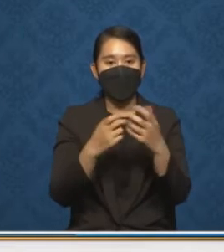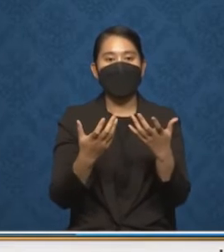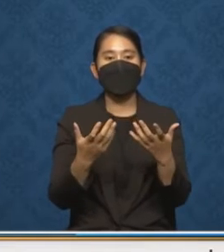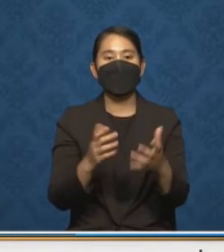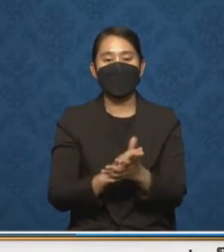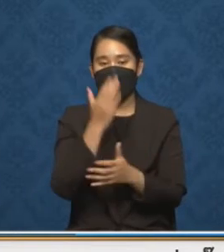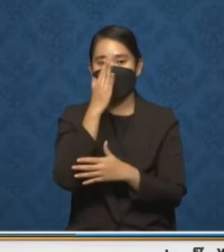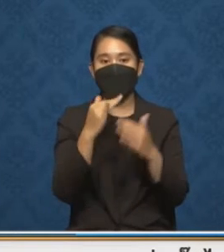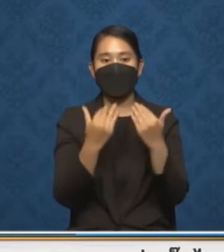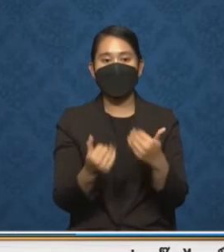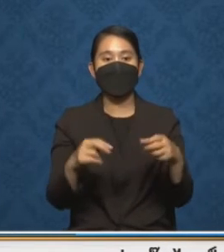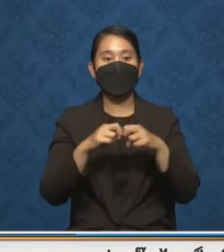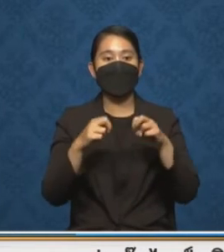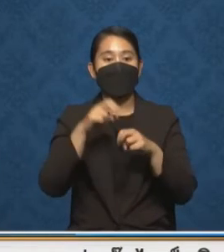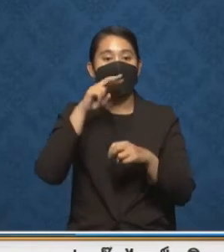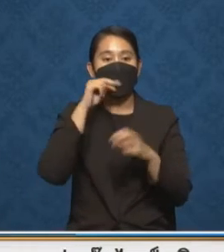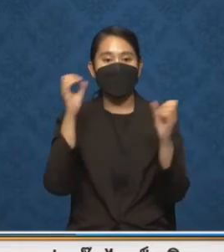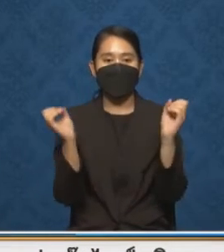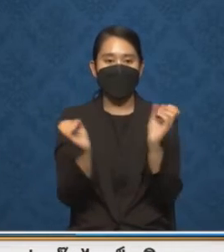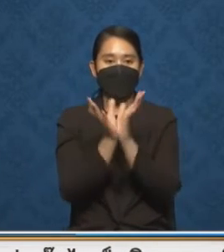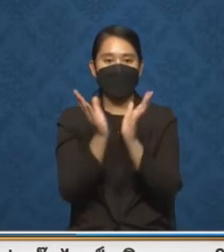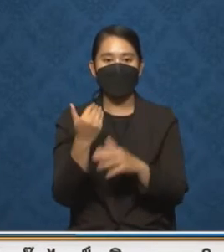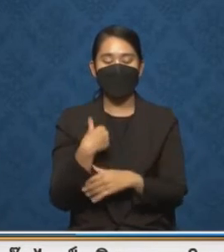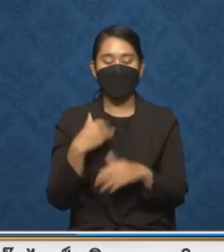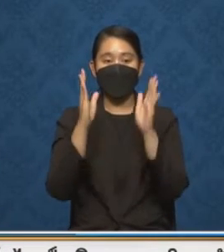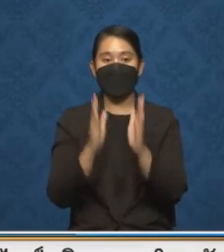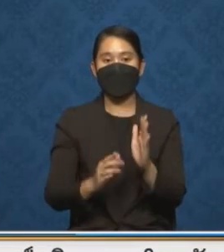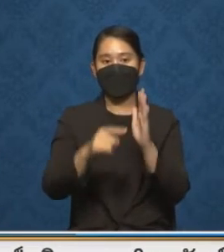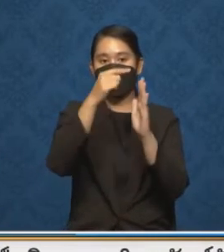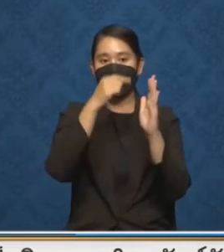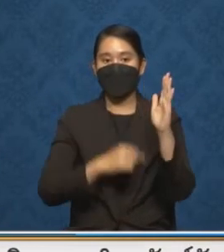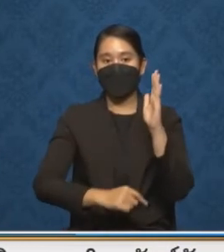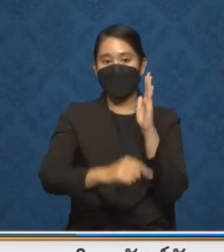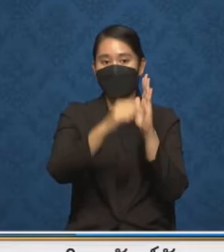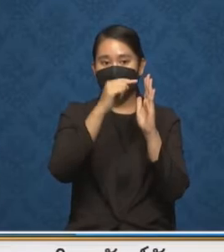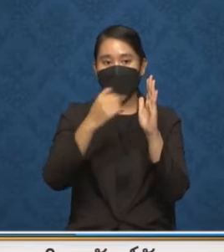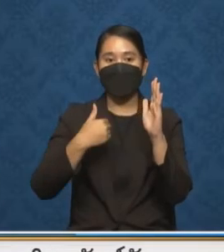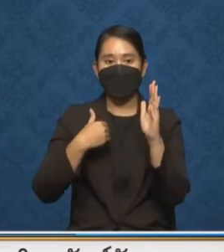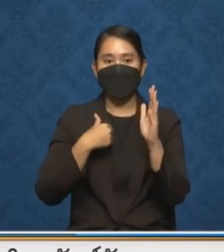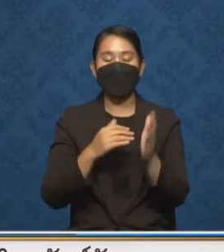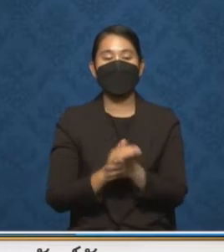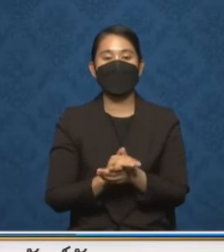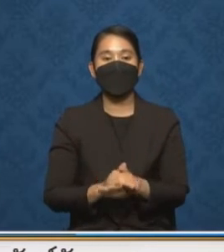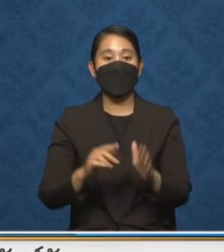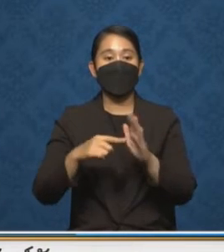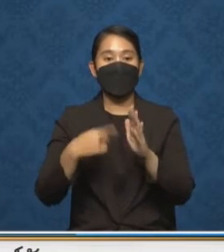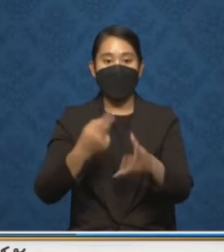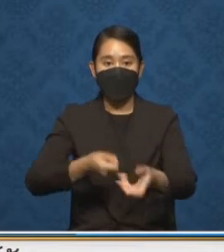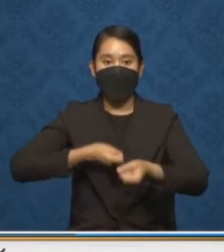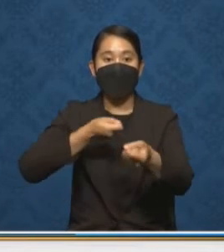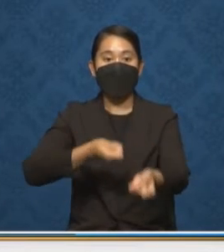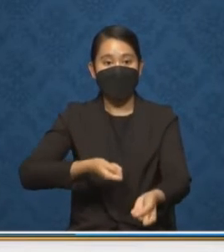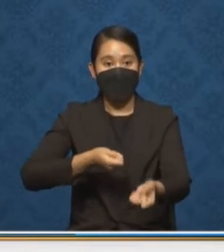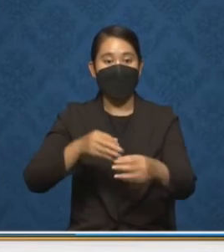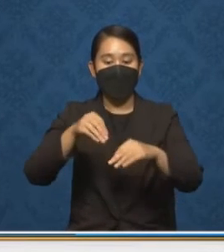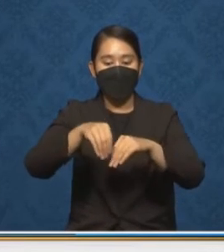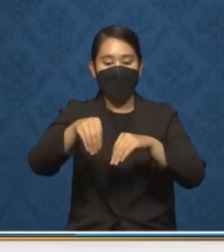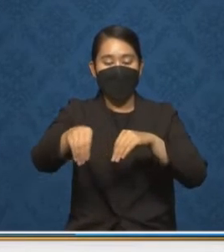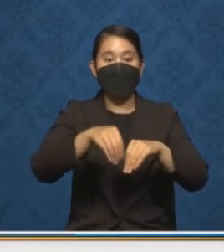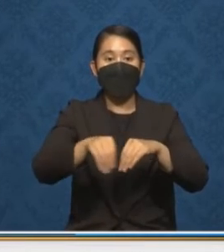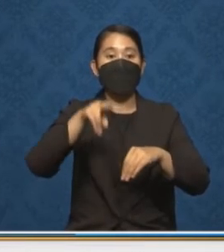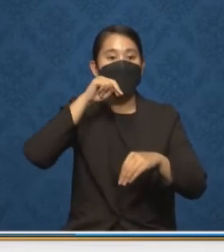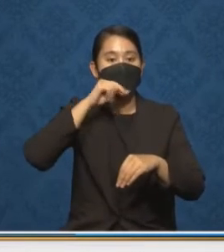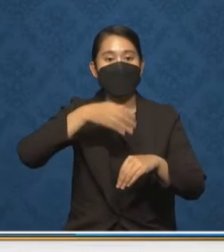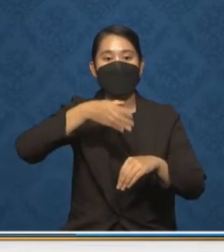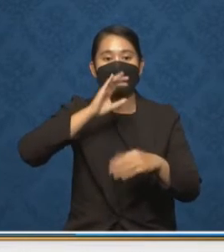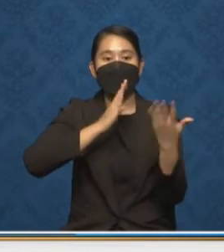ขนาดนี้เรองนำมเปปัญหาที่ก็ทภกับคนทั่วทกภาคcases่าเปนเรื่ของกับ monastery,เรื่องของการมน IN